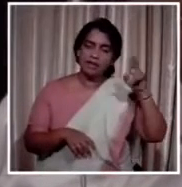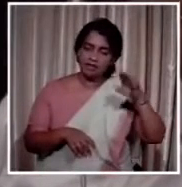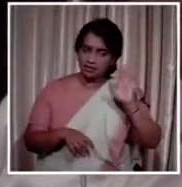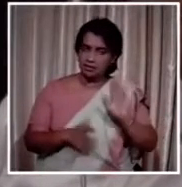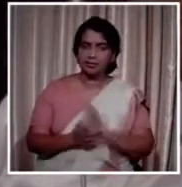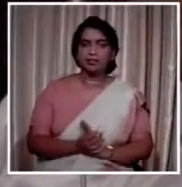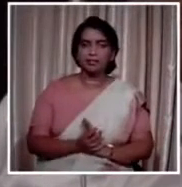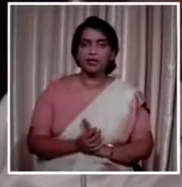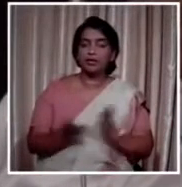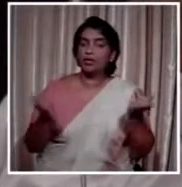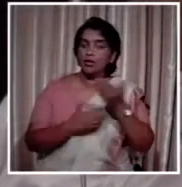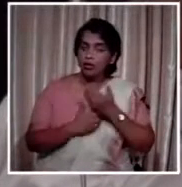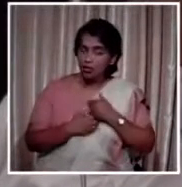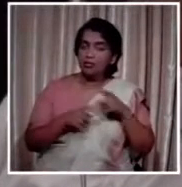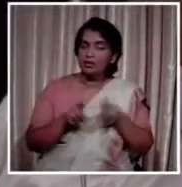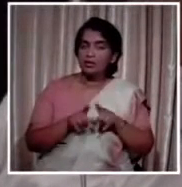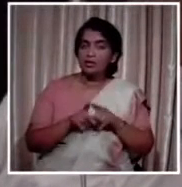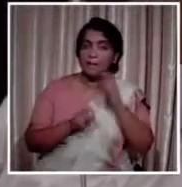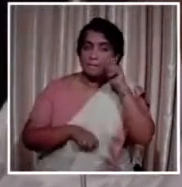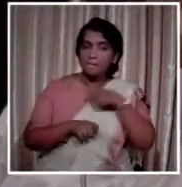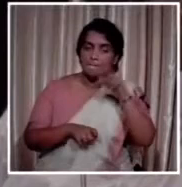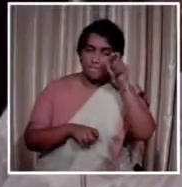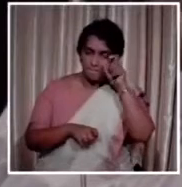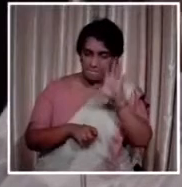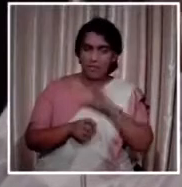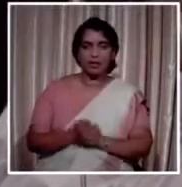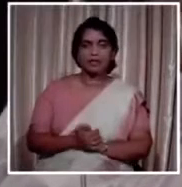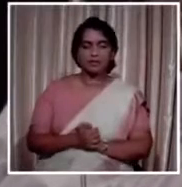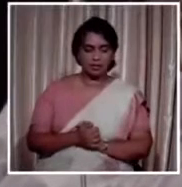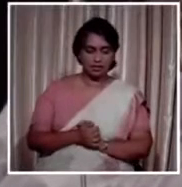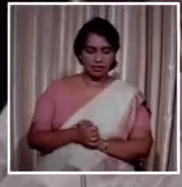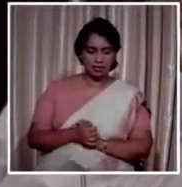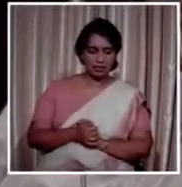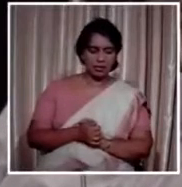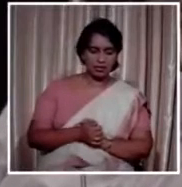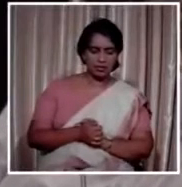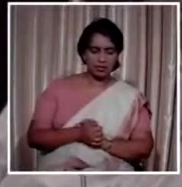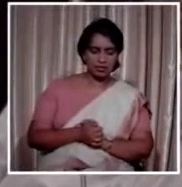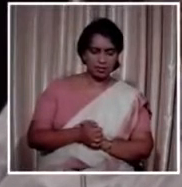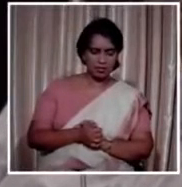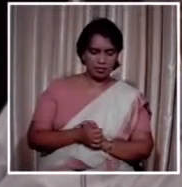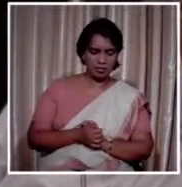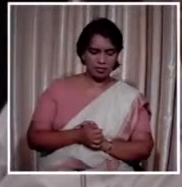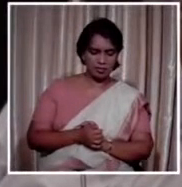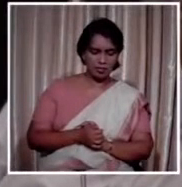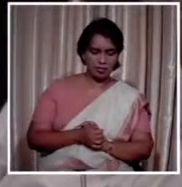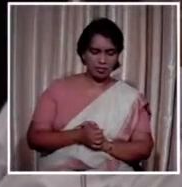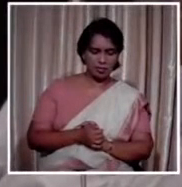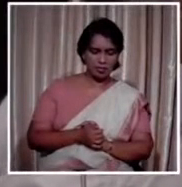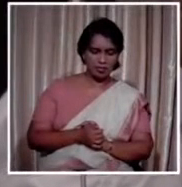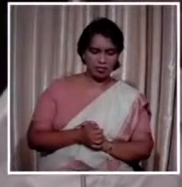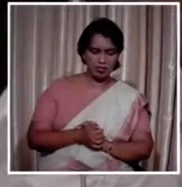இது மக்களை எம்மை பார்த்து கொண்டுதான் இருக்கின்றார்கள் என்பதை நான் அறிவேன். நாட்டை உண்மையாக நேசிப்பவர் யார்